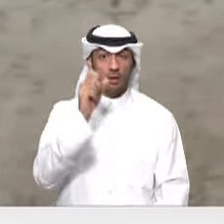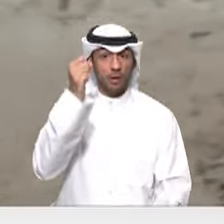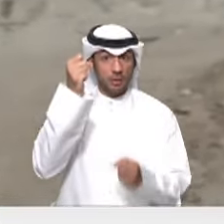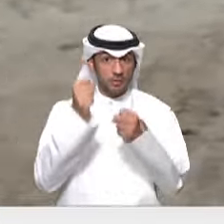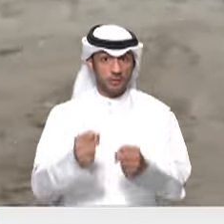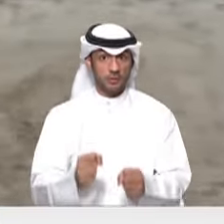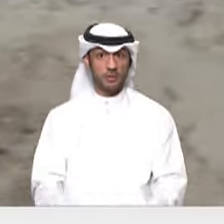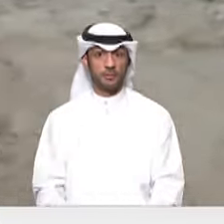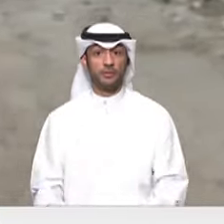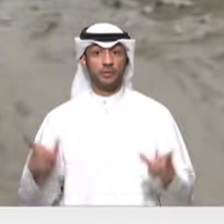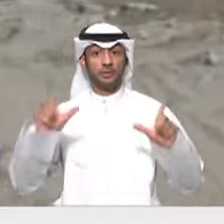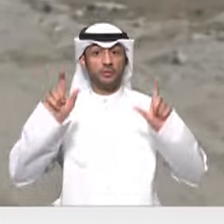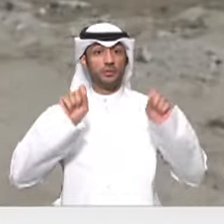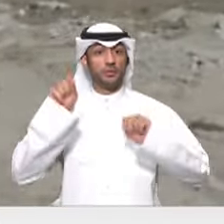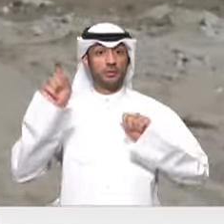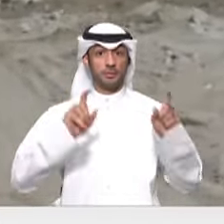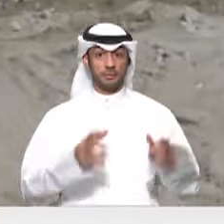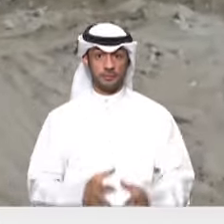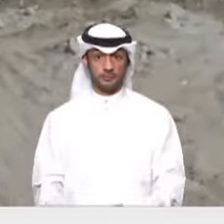دوله الكويت